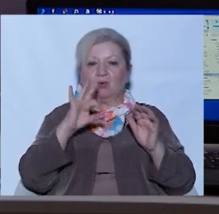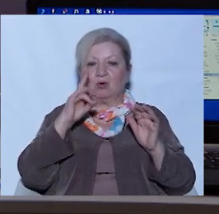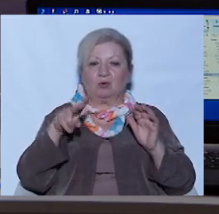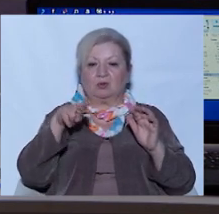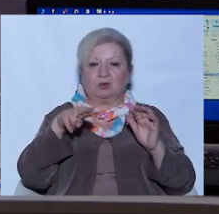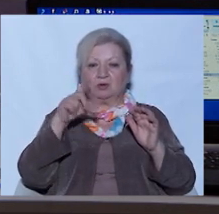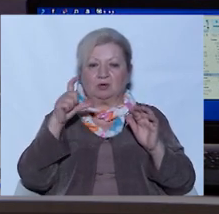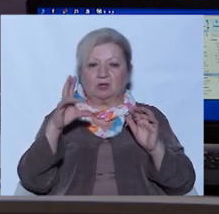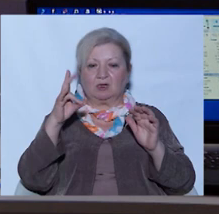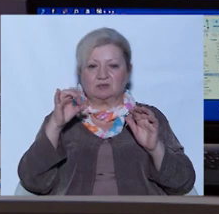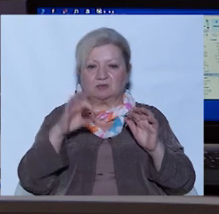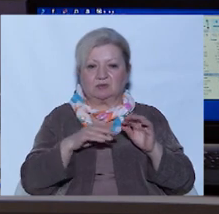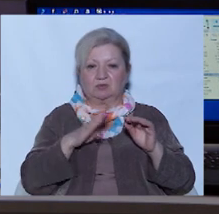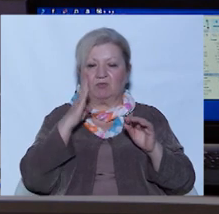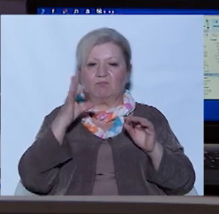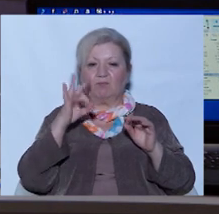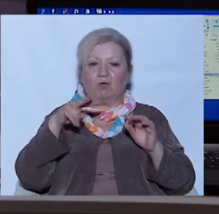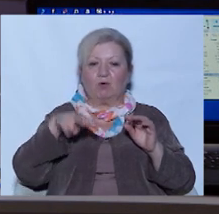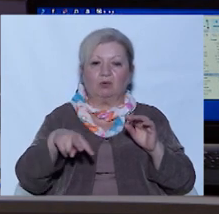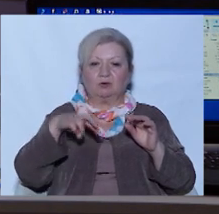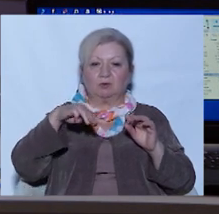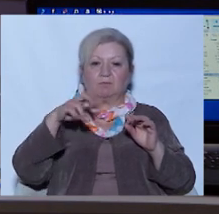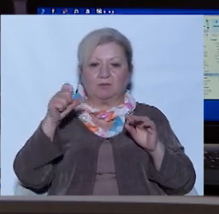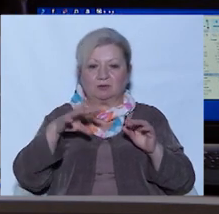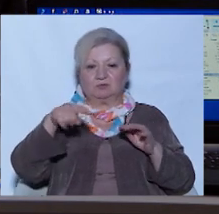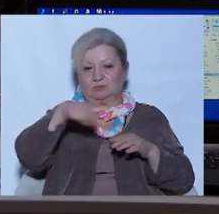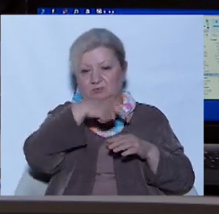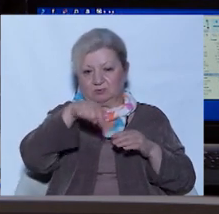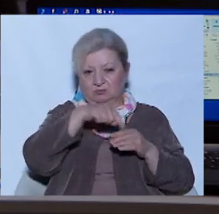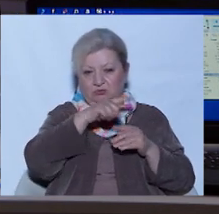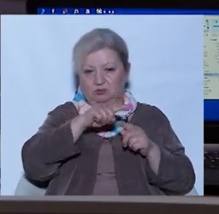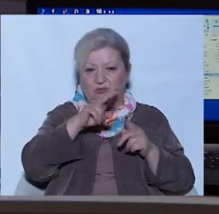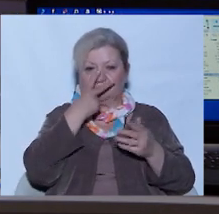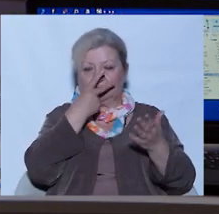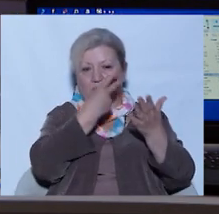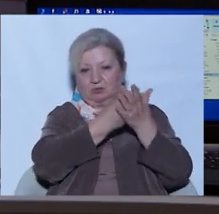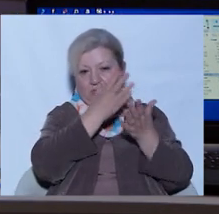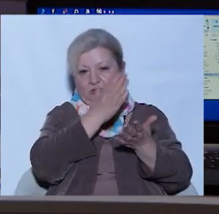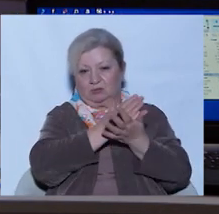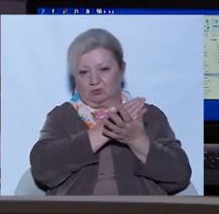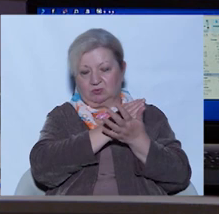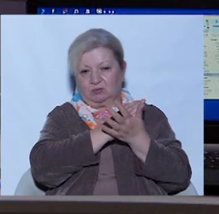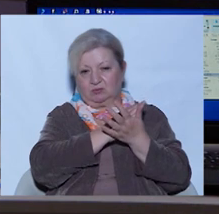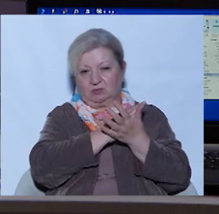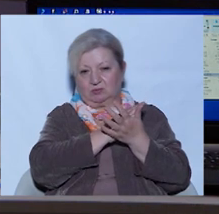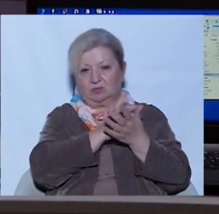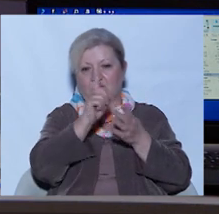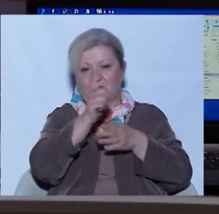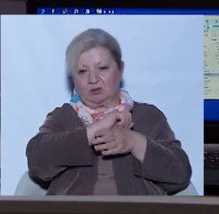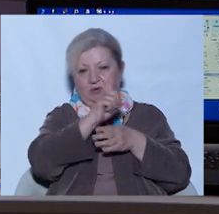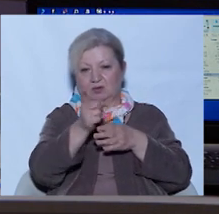ვოლტმეტრი, ოსცილოგრაფი, ანუ ხელსაწყო, რომელზეც გამოისახება, ანუ